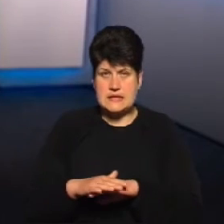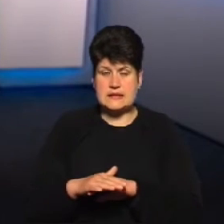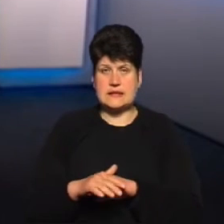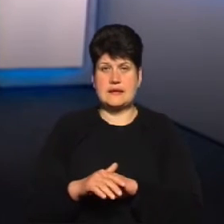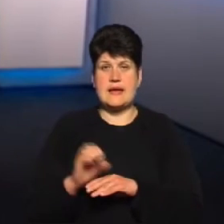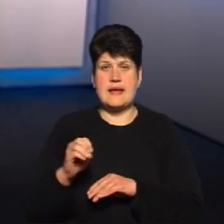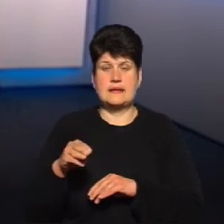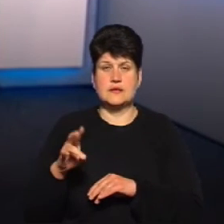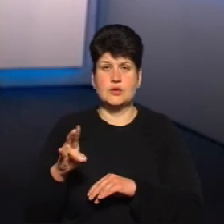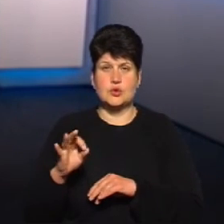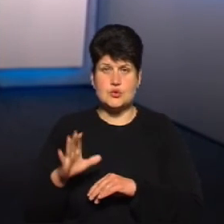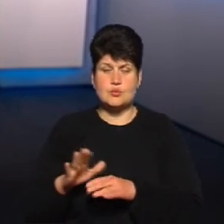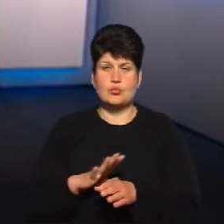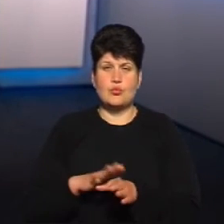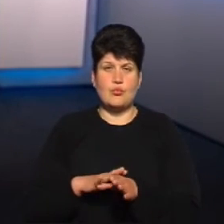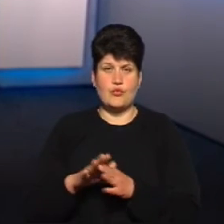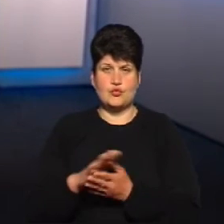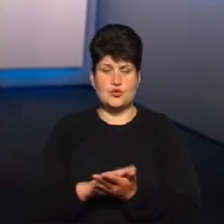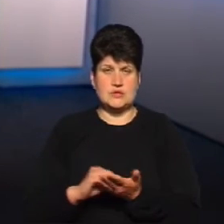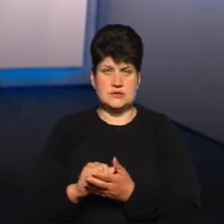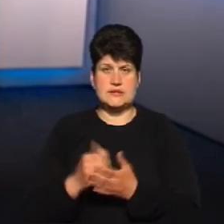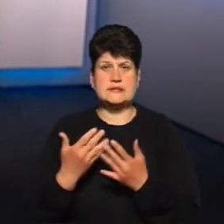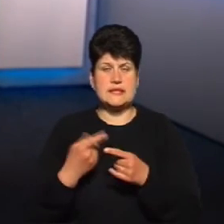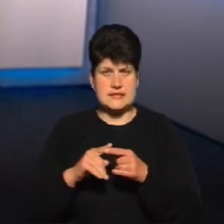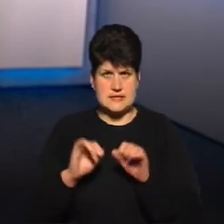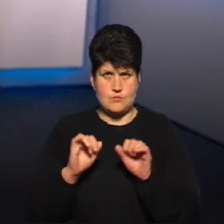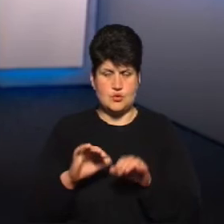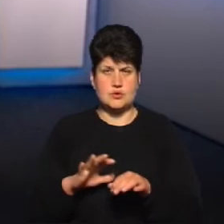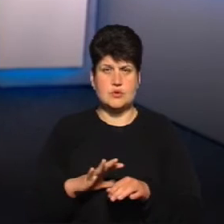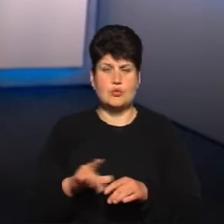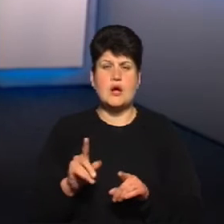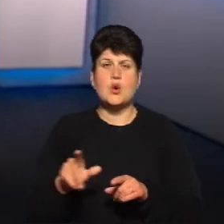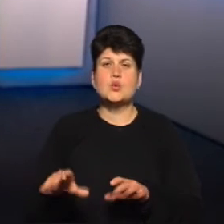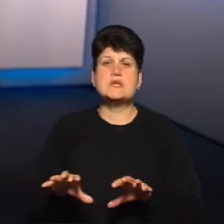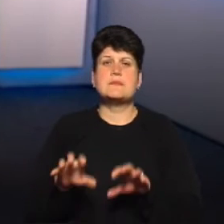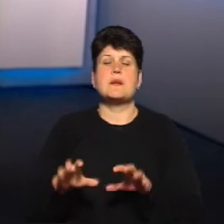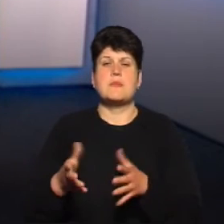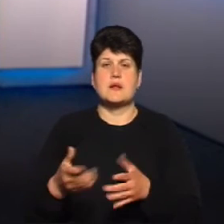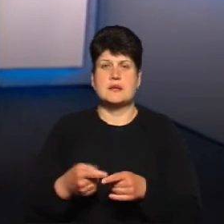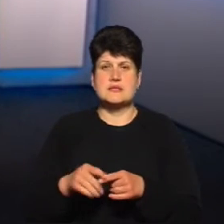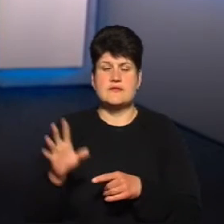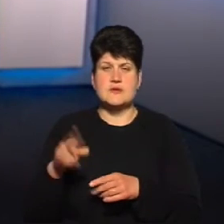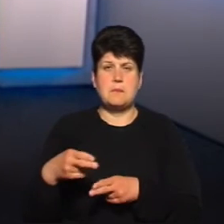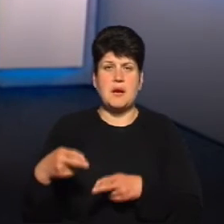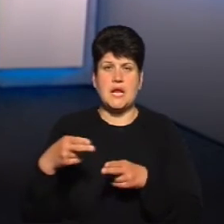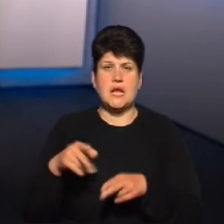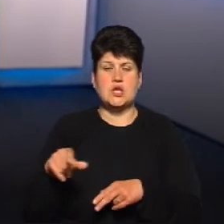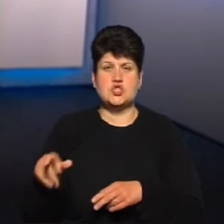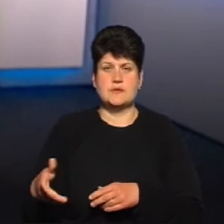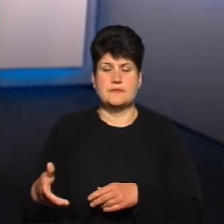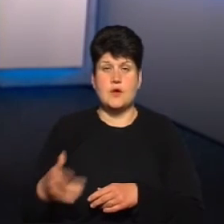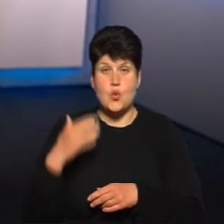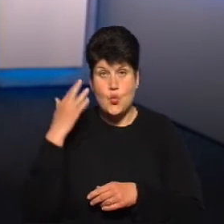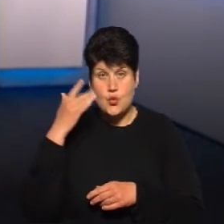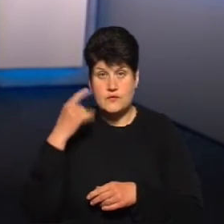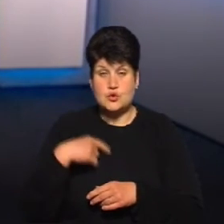татари, був повністю знищений. А наскільки це було можливо, як люди сприймали взагалі от приїжджих татар, так? Ну, уявіть собі, ви живете в